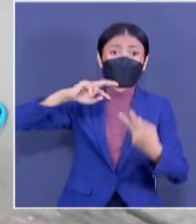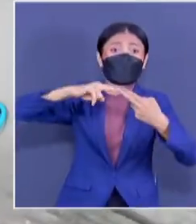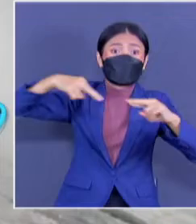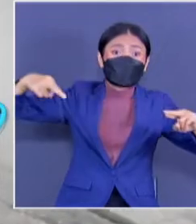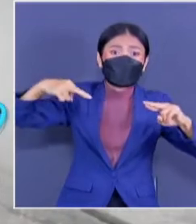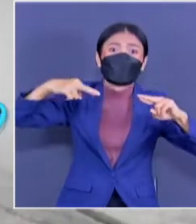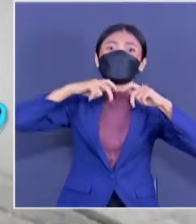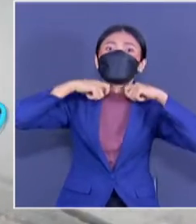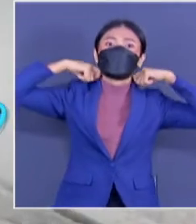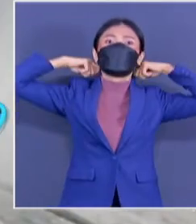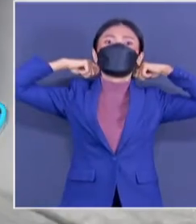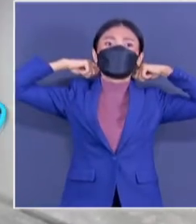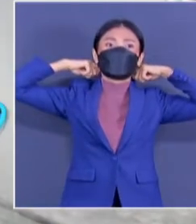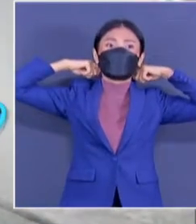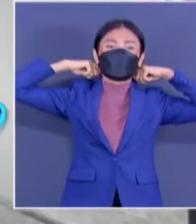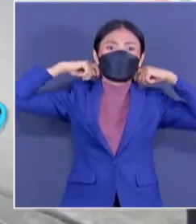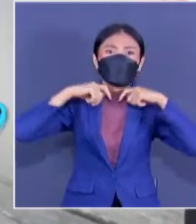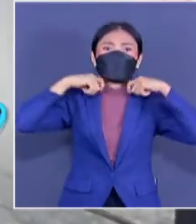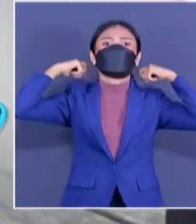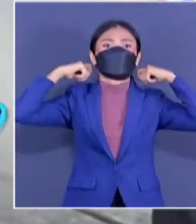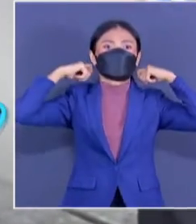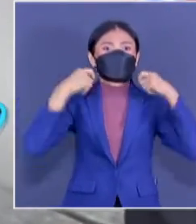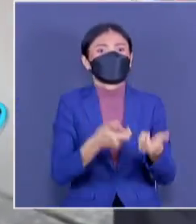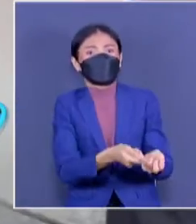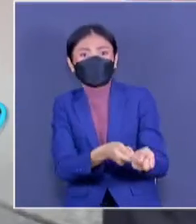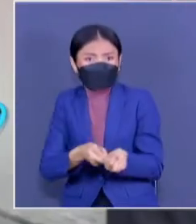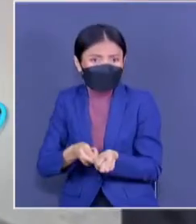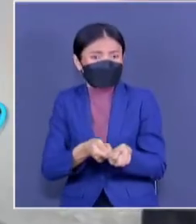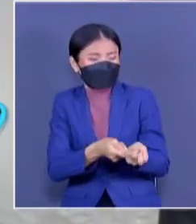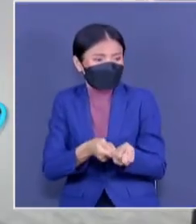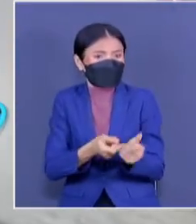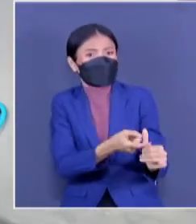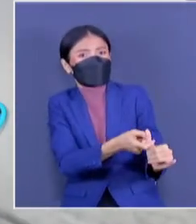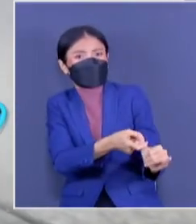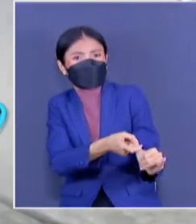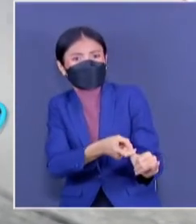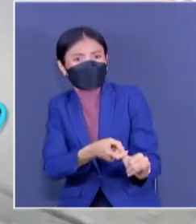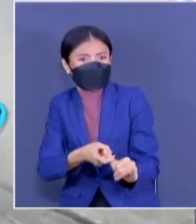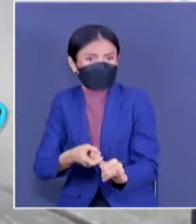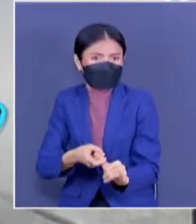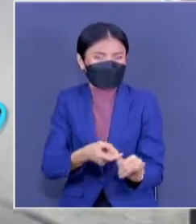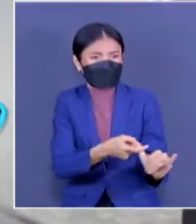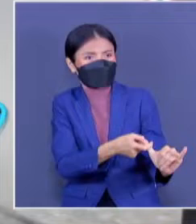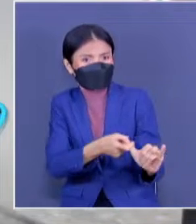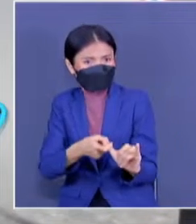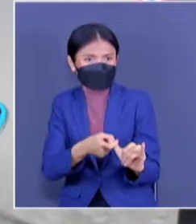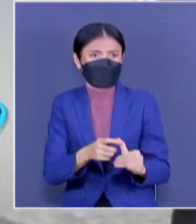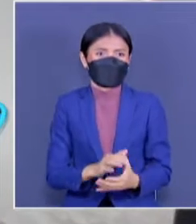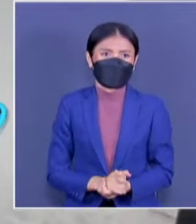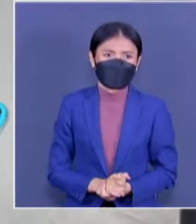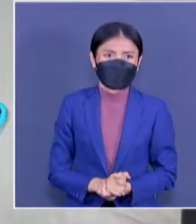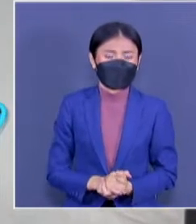คอรัดคอด้วยไหมเราลากไปป่ะ ลาก ล้อลากไปไกลไหม ไม่ไกล เหร